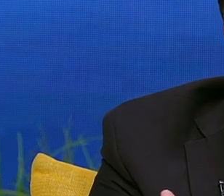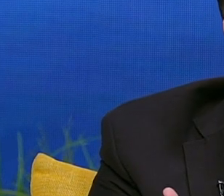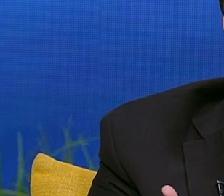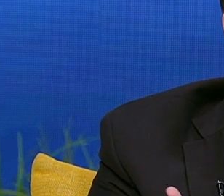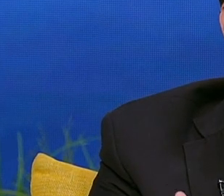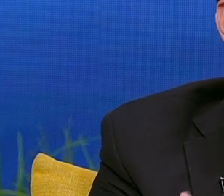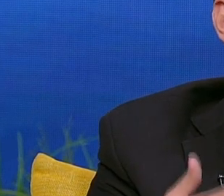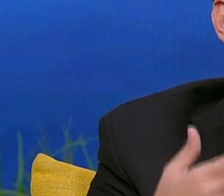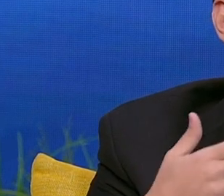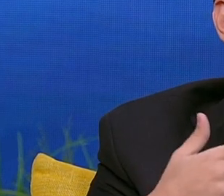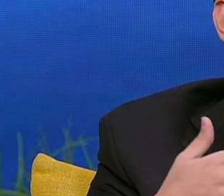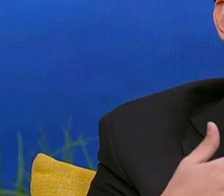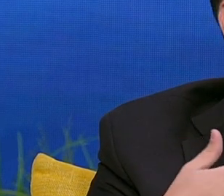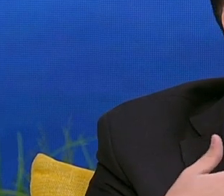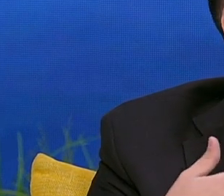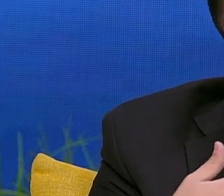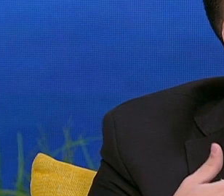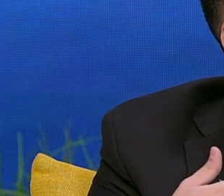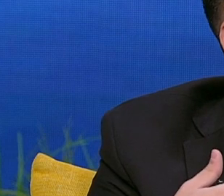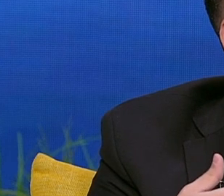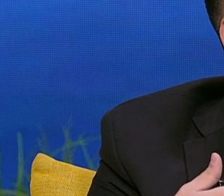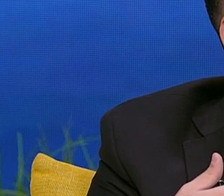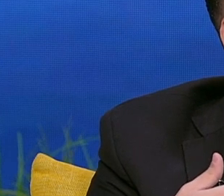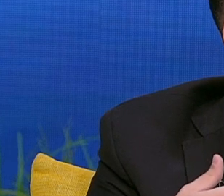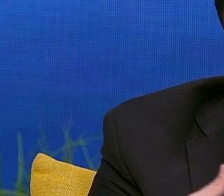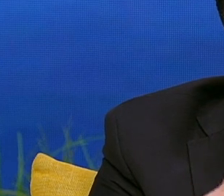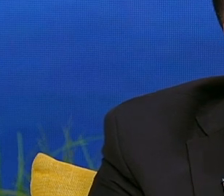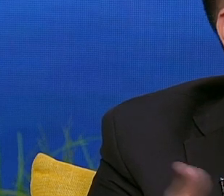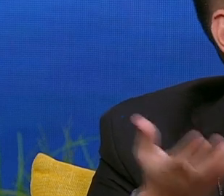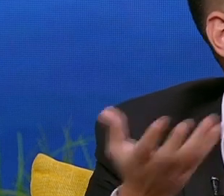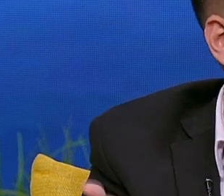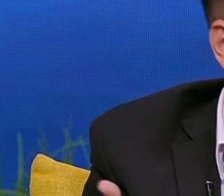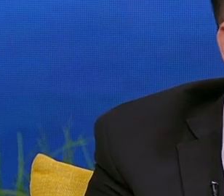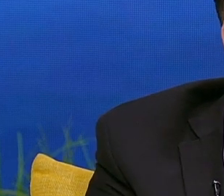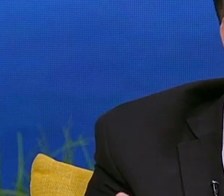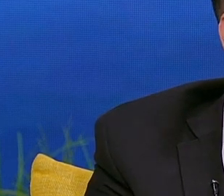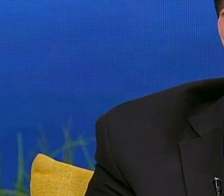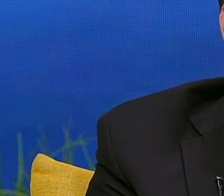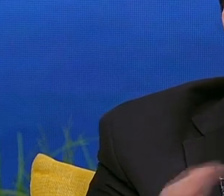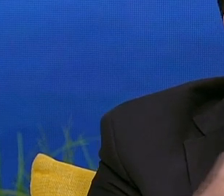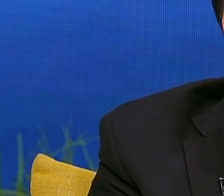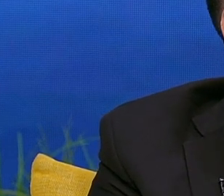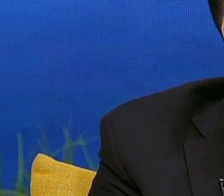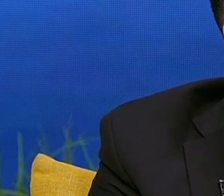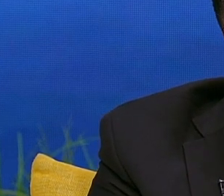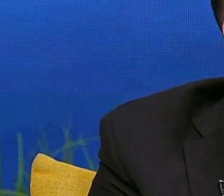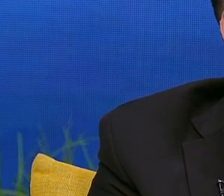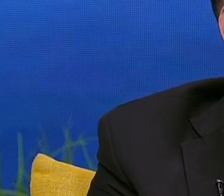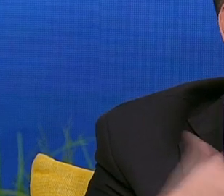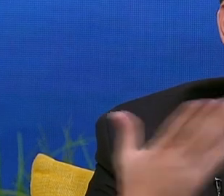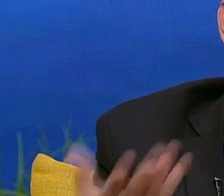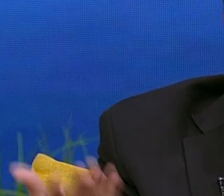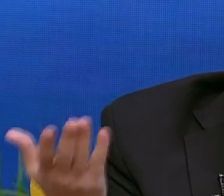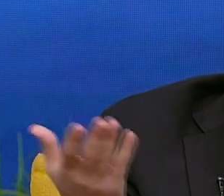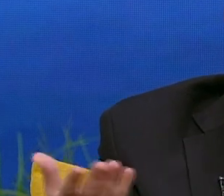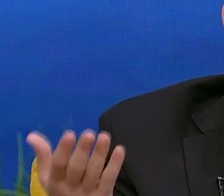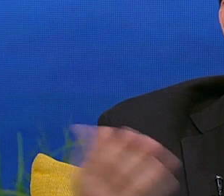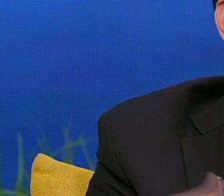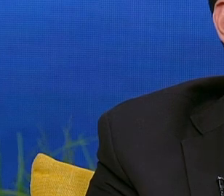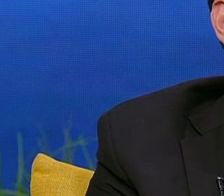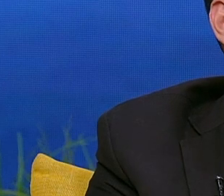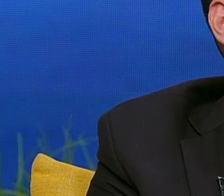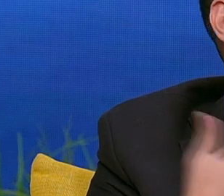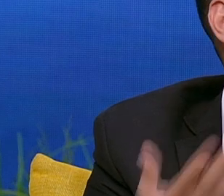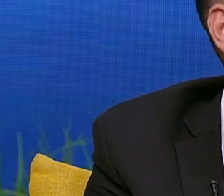قوي عملت الحاجه دي وزي ما في حاجه مفقوده في حاجه كملتها واحنا في الاول وفي الاخر